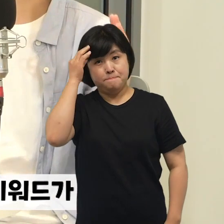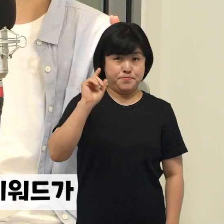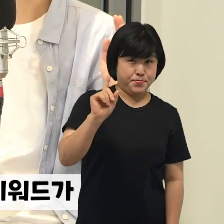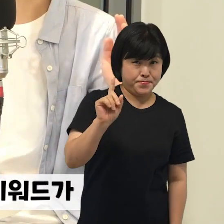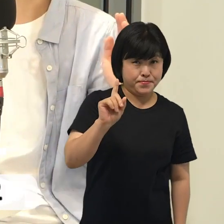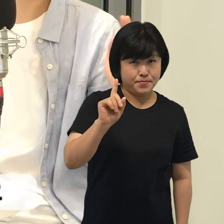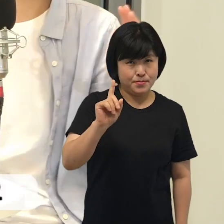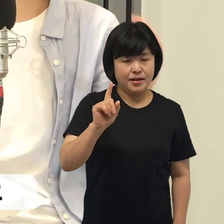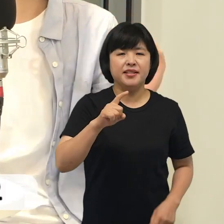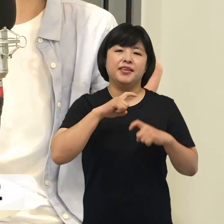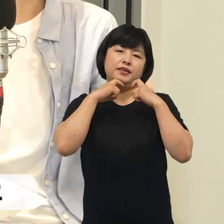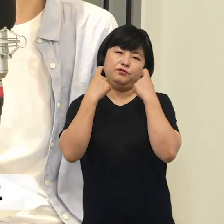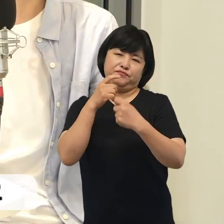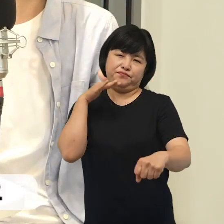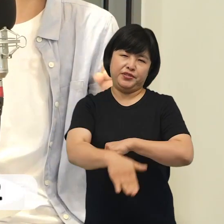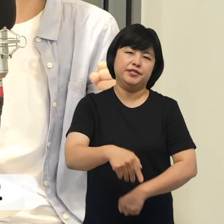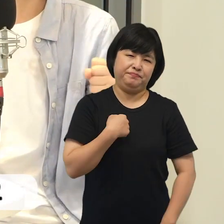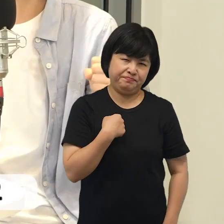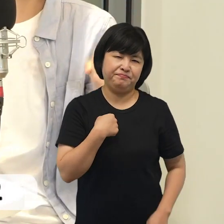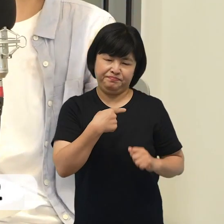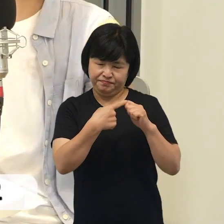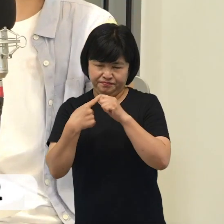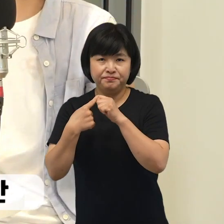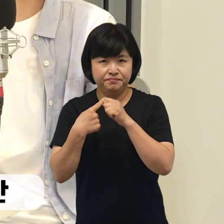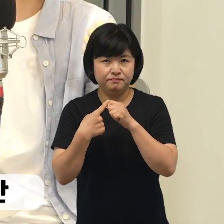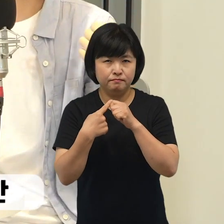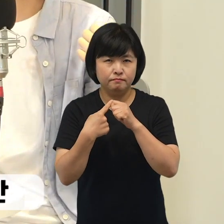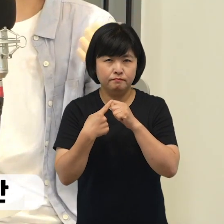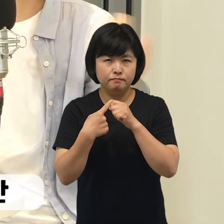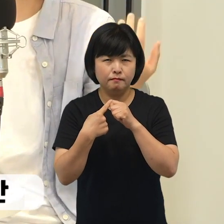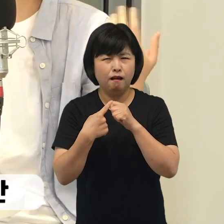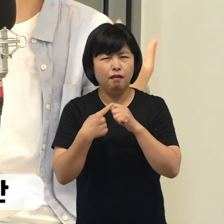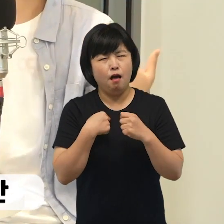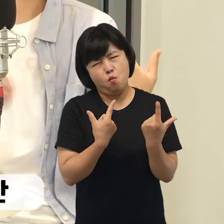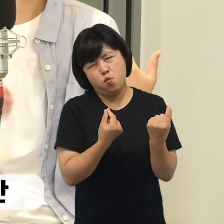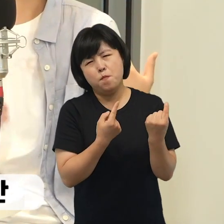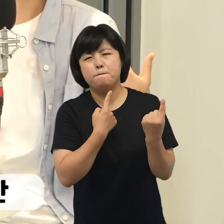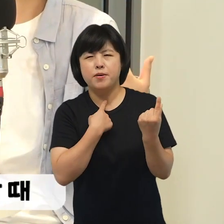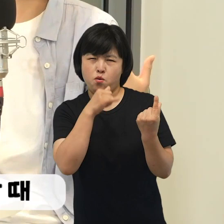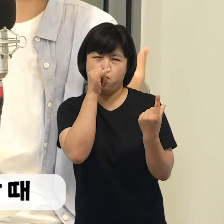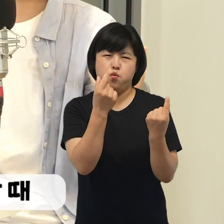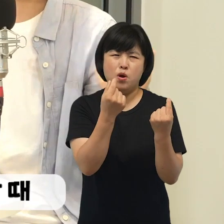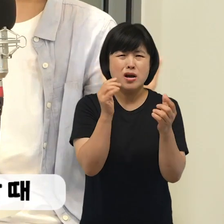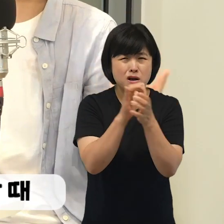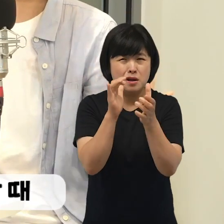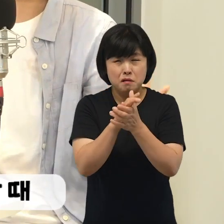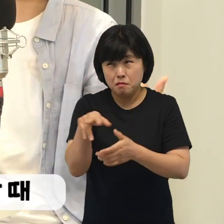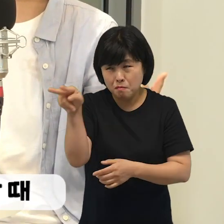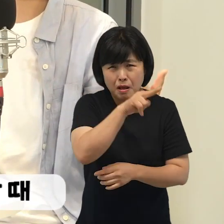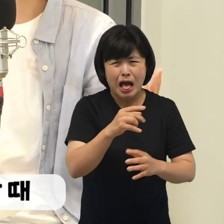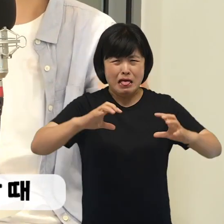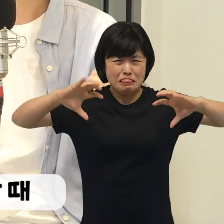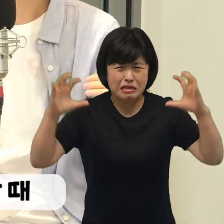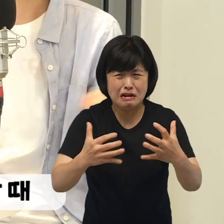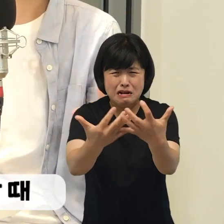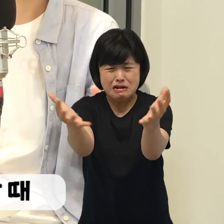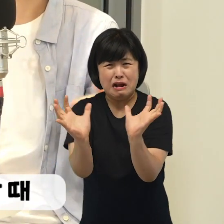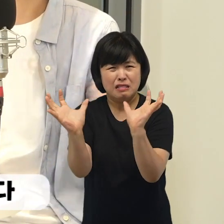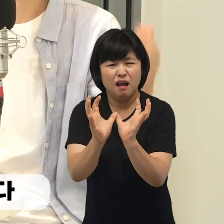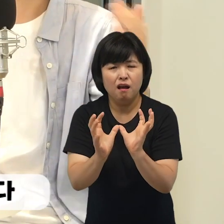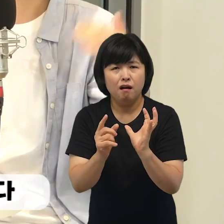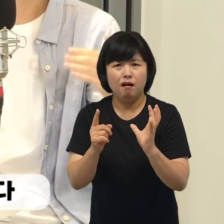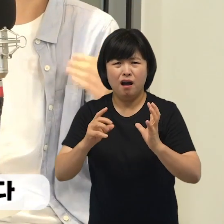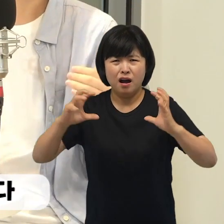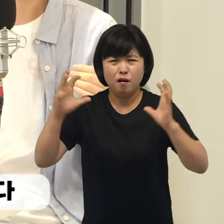떠오르는 키워드가 개인주의라는 말이 생각이 나요. 뭔가 맞죠. 저도 약간 그런 면이 있지만 주변 친구들도 보면은 단체 생활을 할